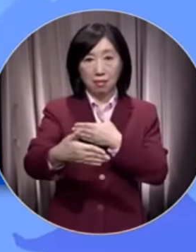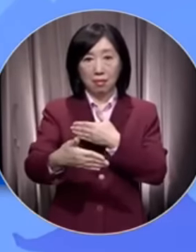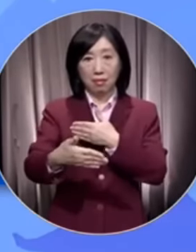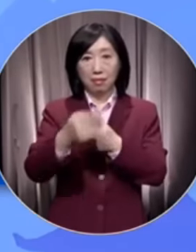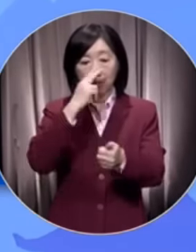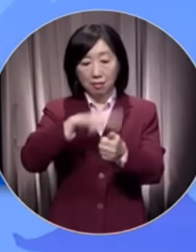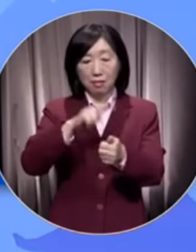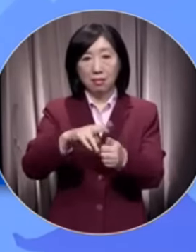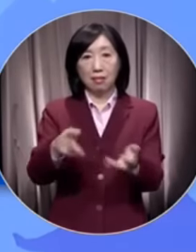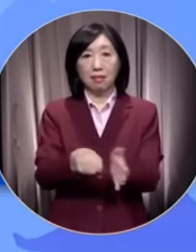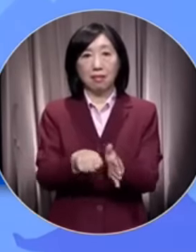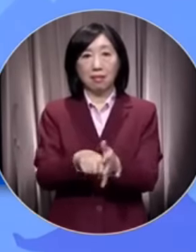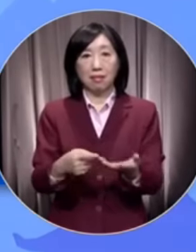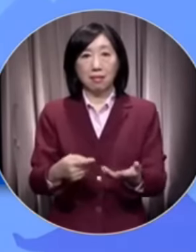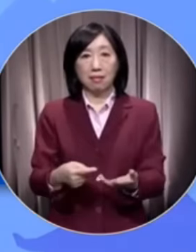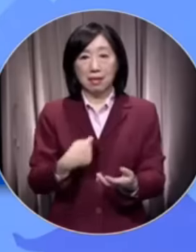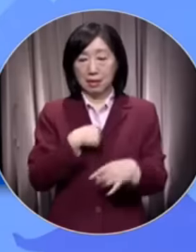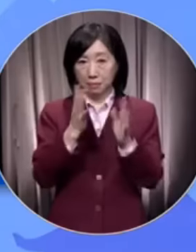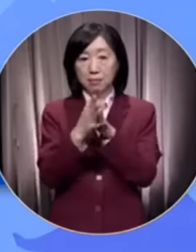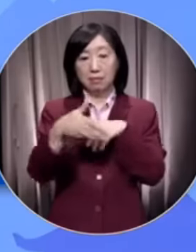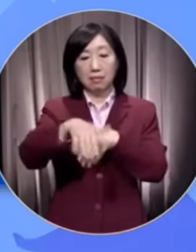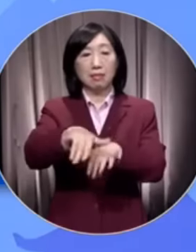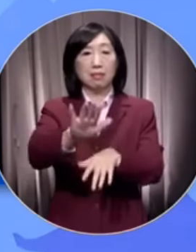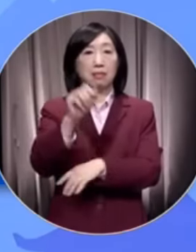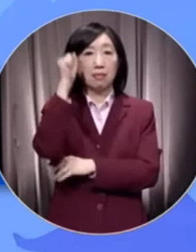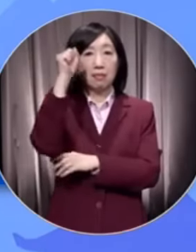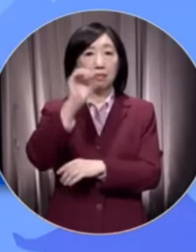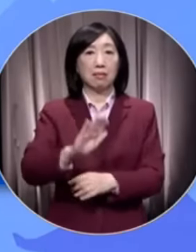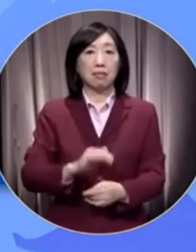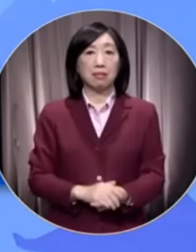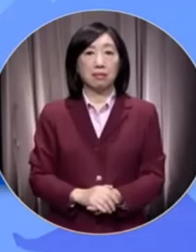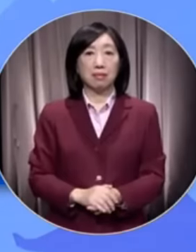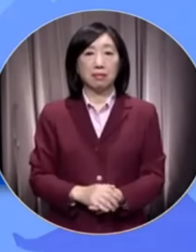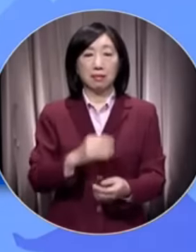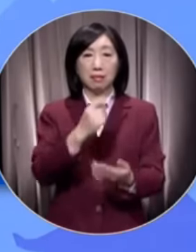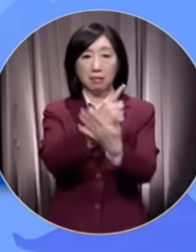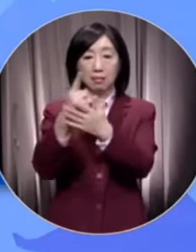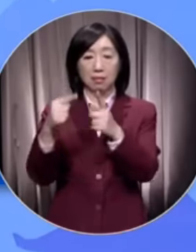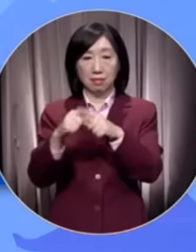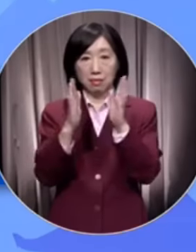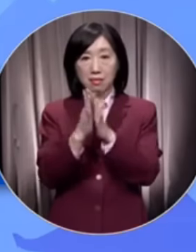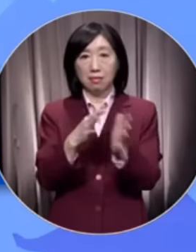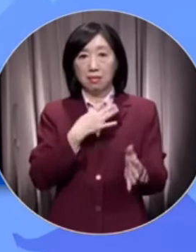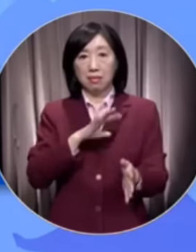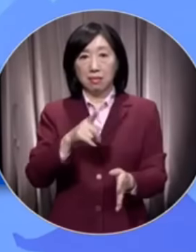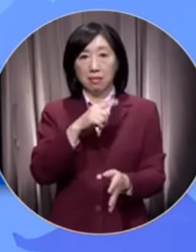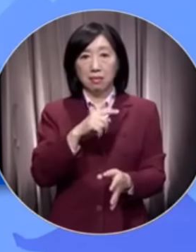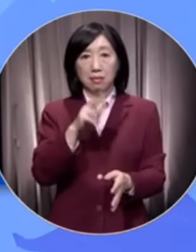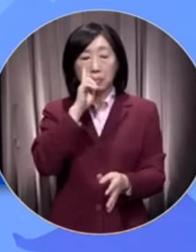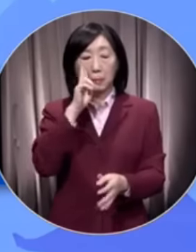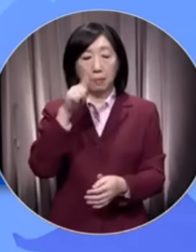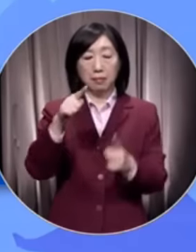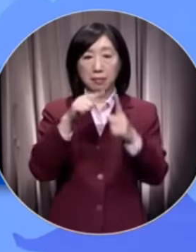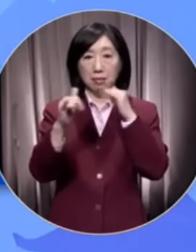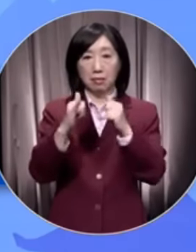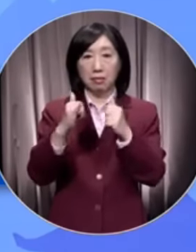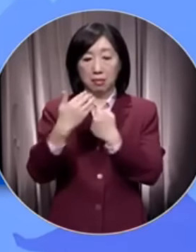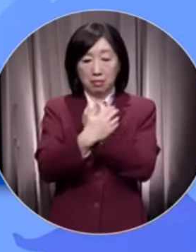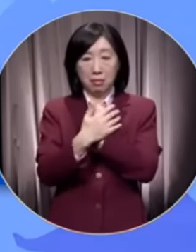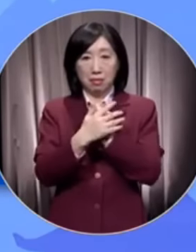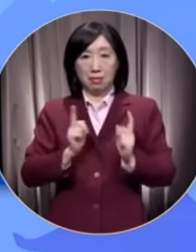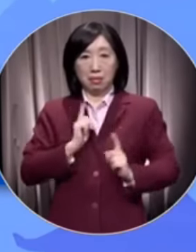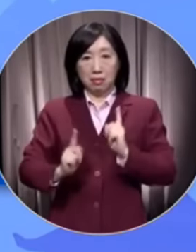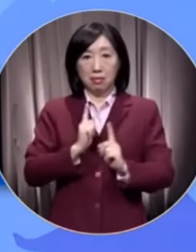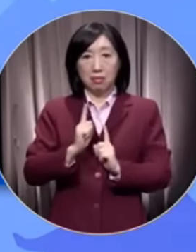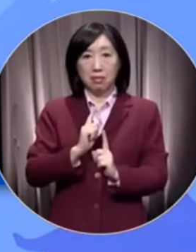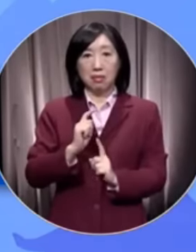踏的时候我们更一起走上街头。任何人都不应该低估我们人民捍卫自由跟民